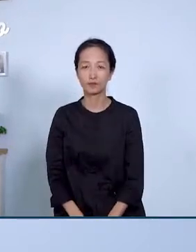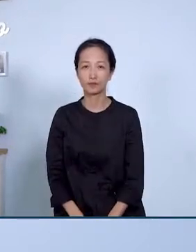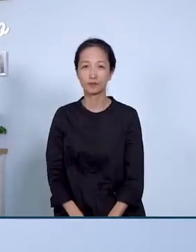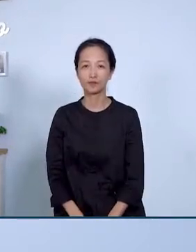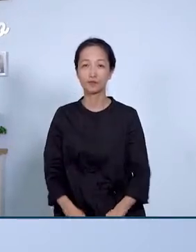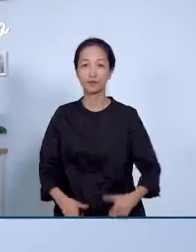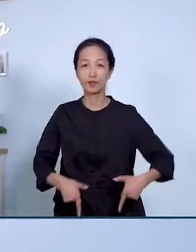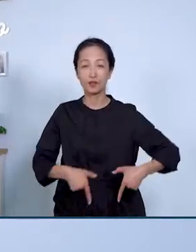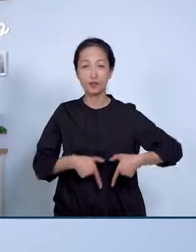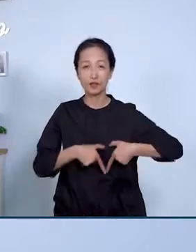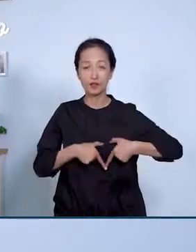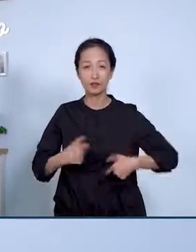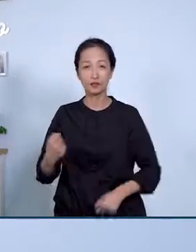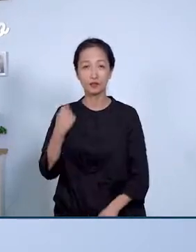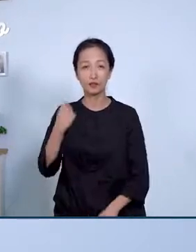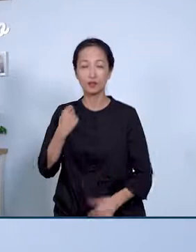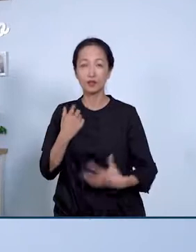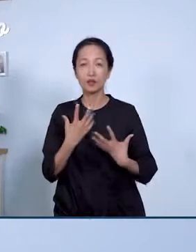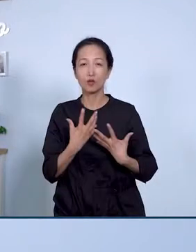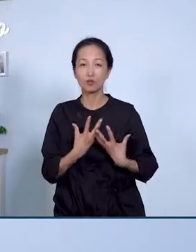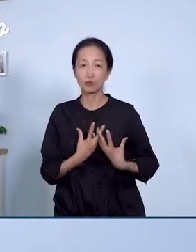心力衰竭，